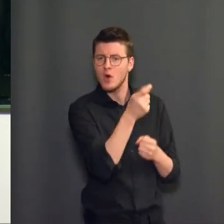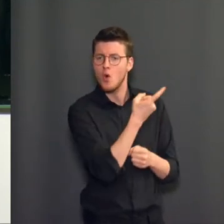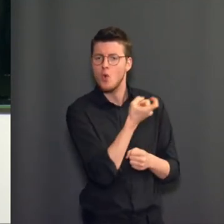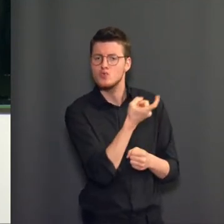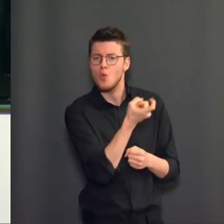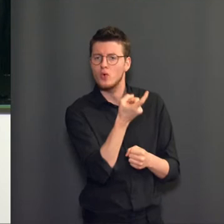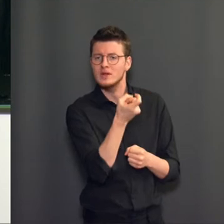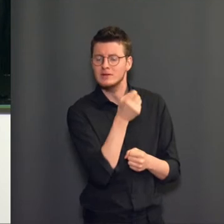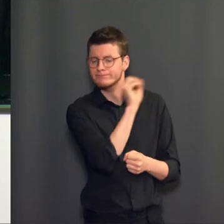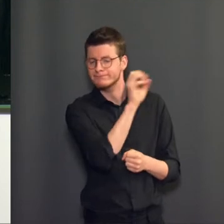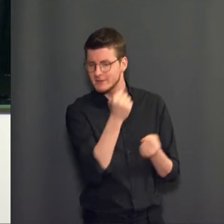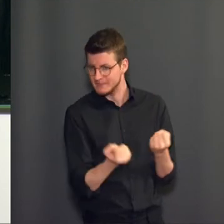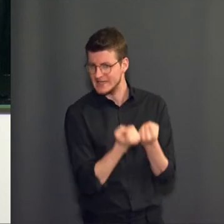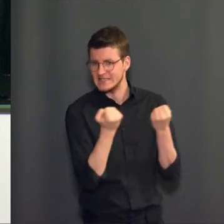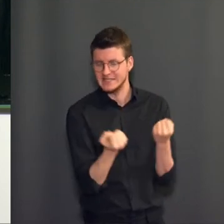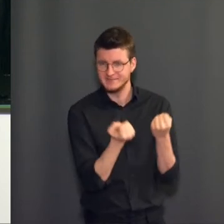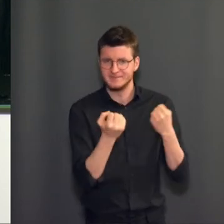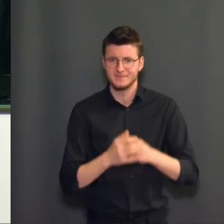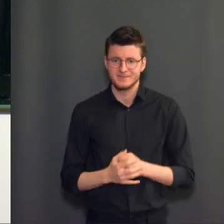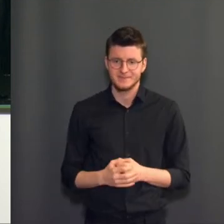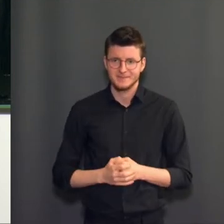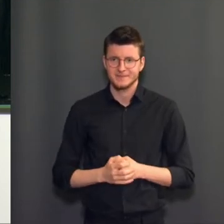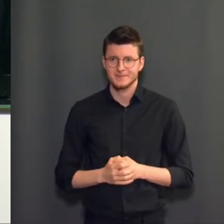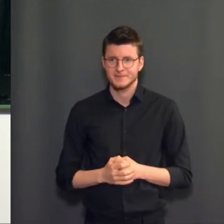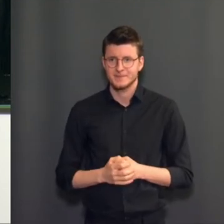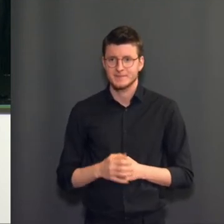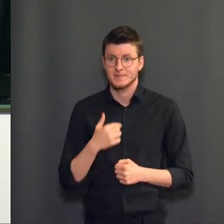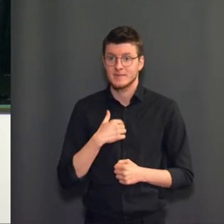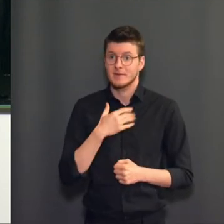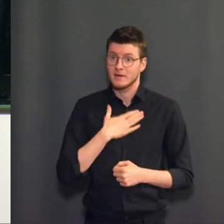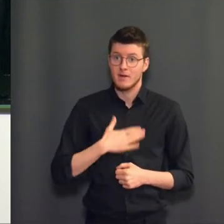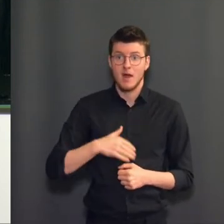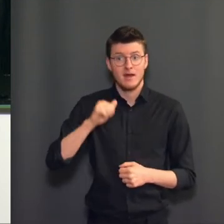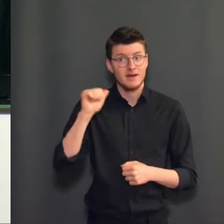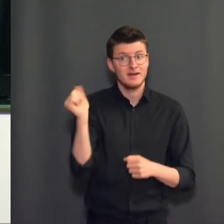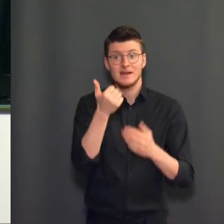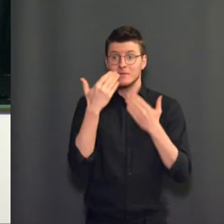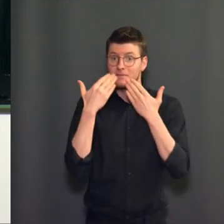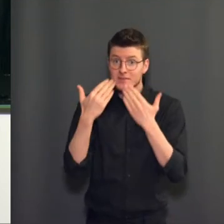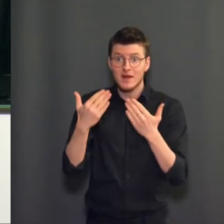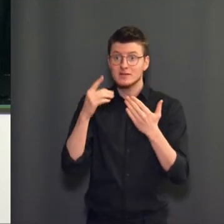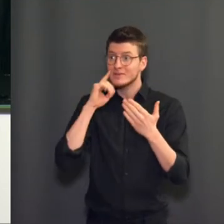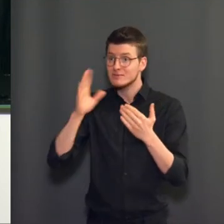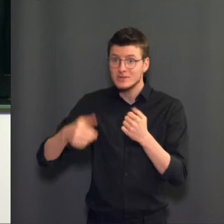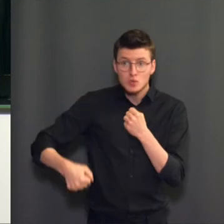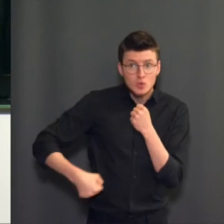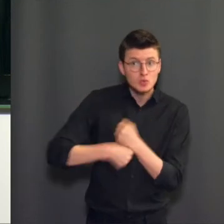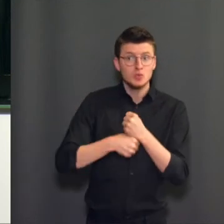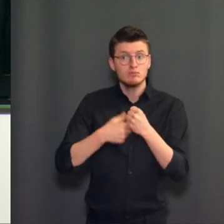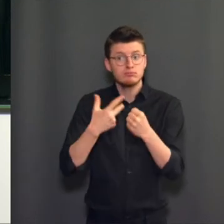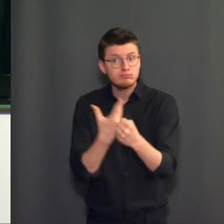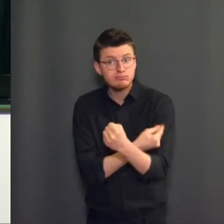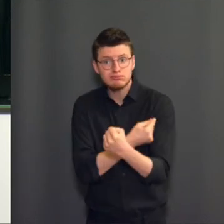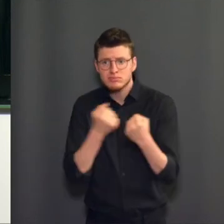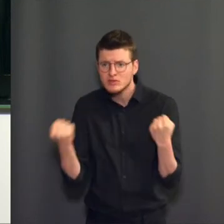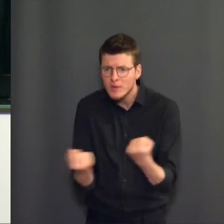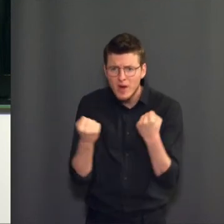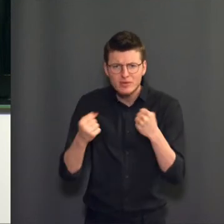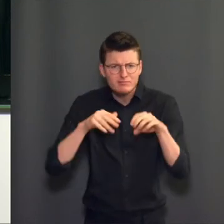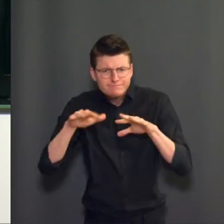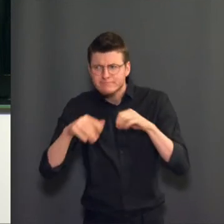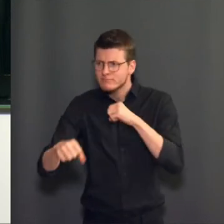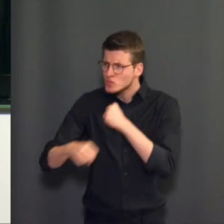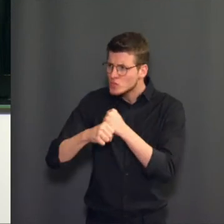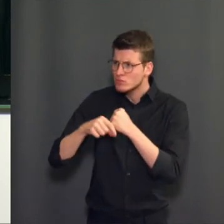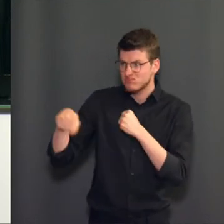We willen heel graag iedereen bedanken die mee zijn schouders onder deze vaccinatiecampagne zet, waaronder